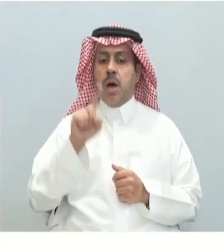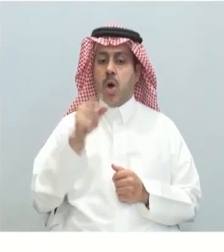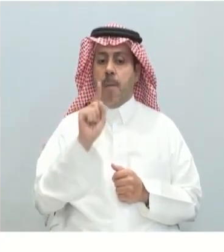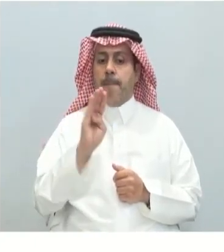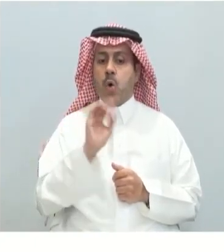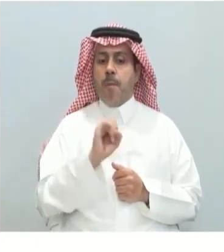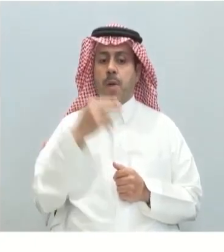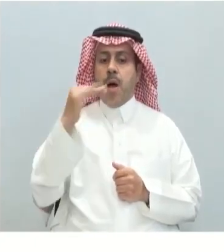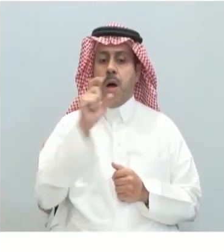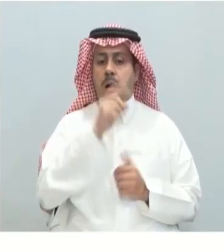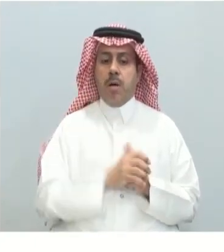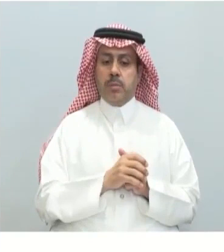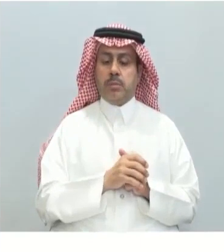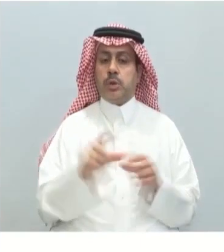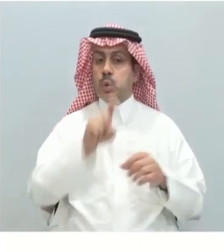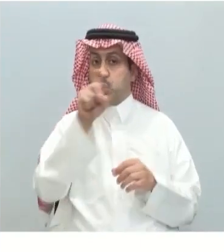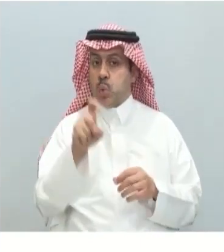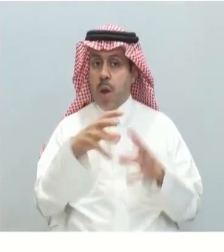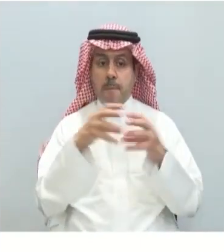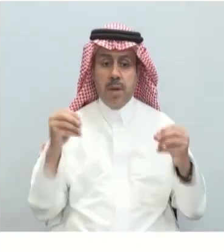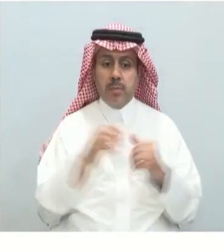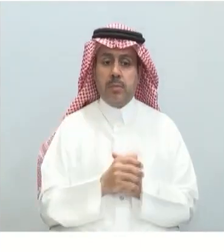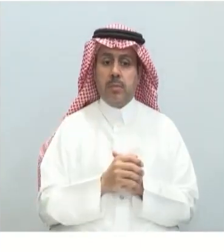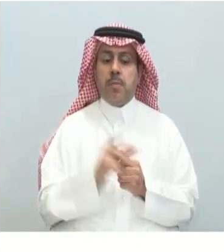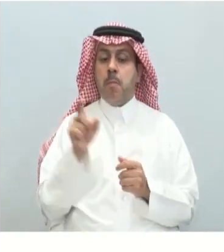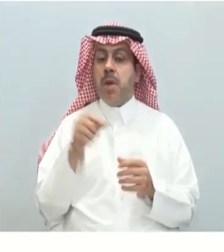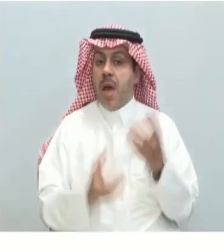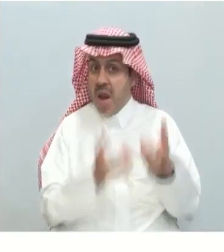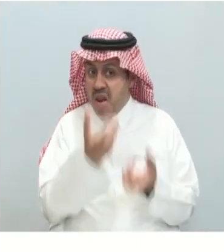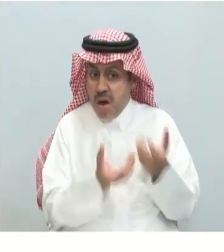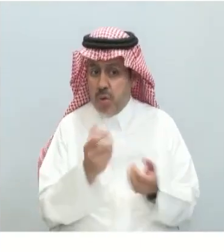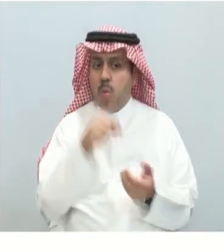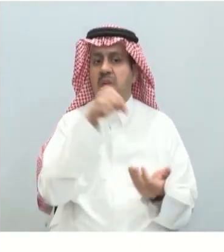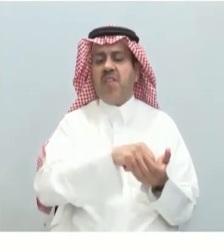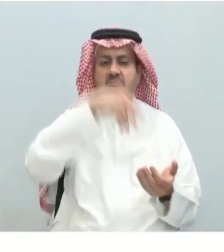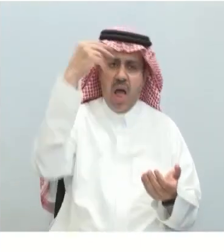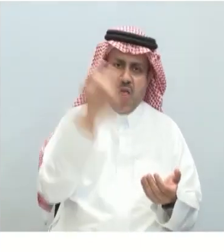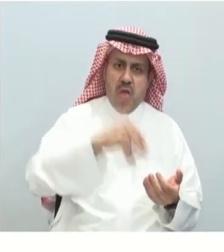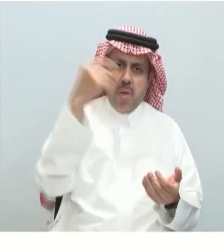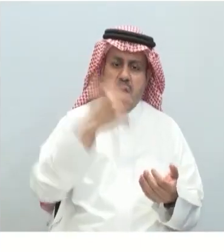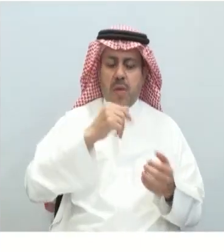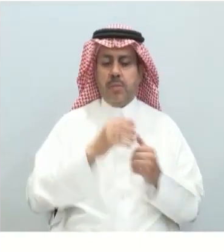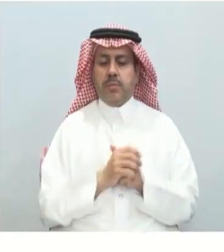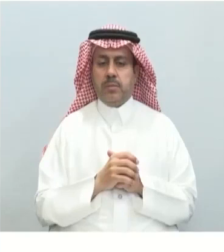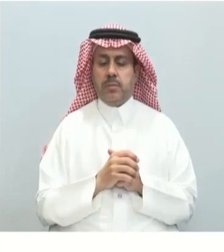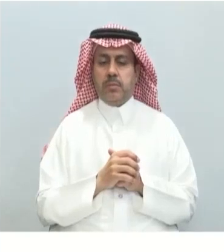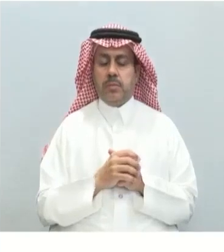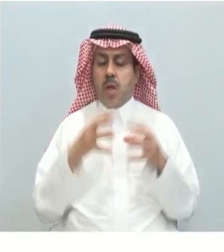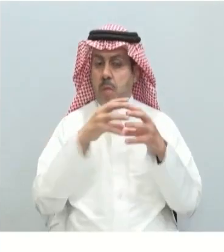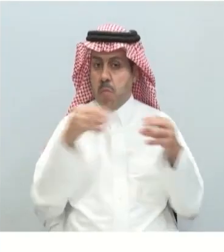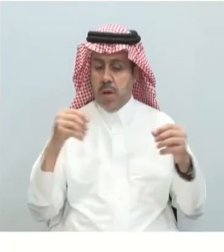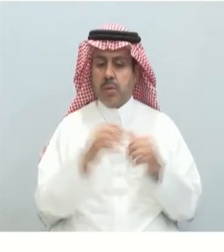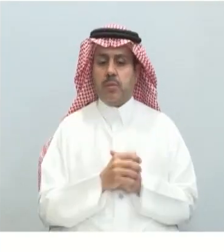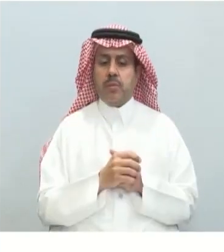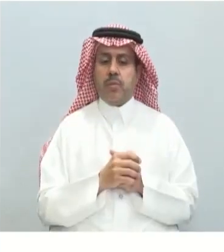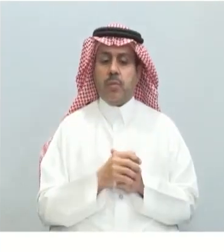معنى هذا السؤال ايها الطلاب والطالبات نعم معناه من النار وما فيها من العذاب هذا معنى هذه